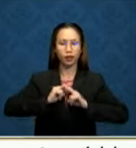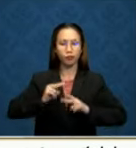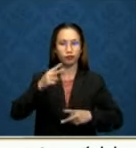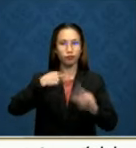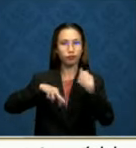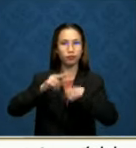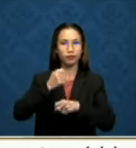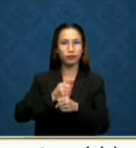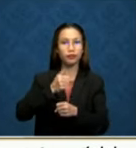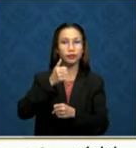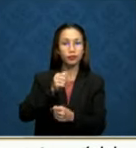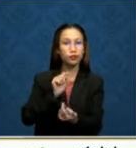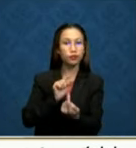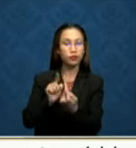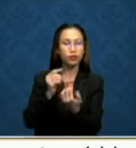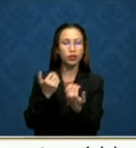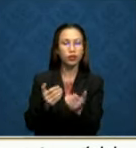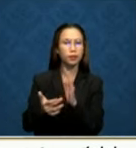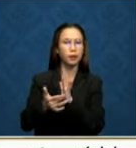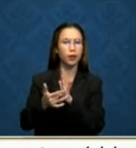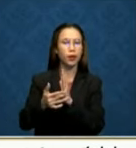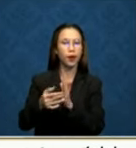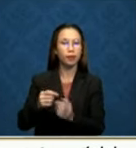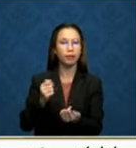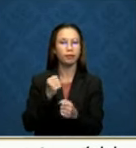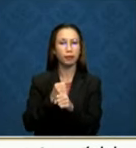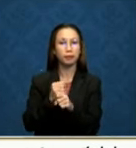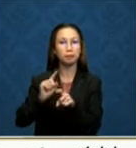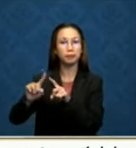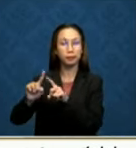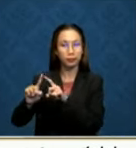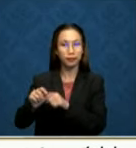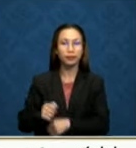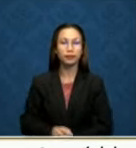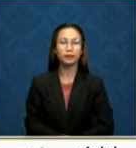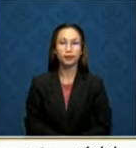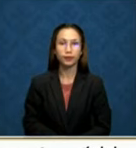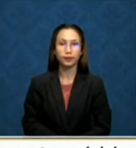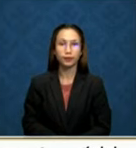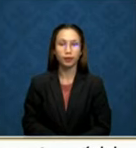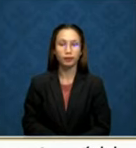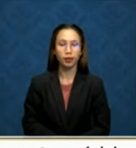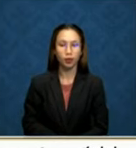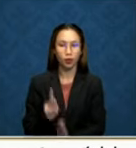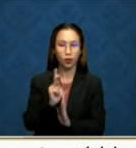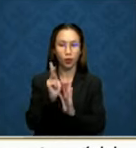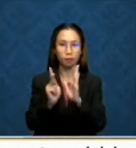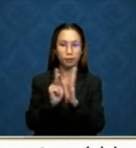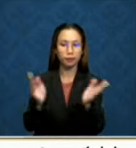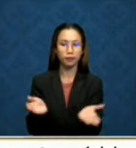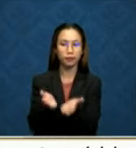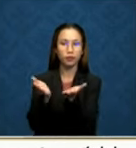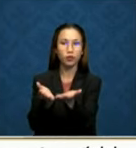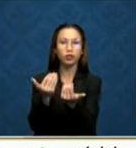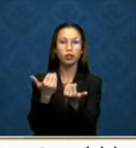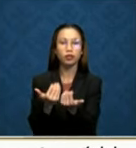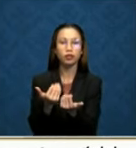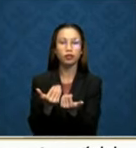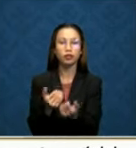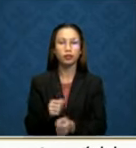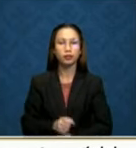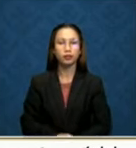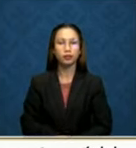ได้โดยเฉพาะในยุคดิจิตัล และก็ปัญญาประเด็ตส่นการผลักดันกฎหมายขนาดนี้ เราเห็นว่า